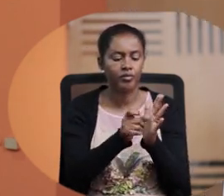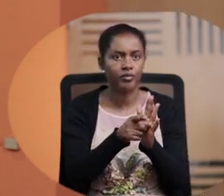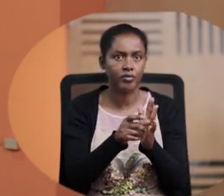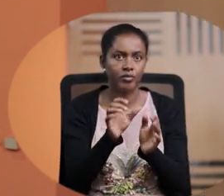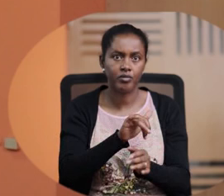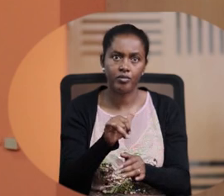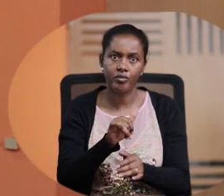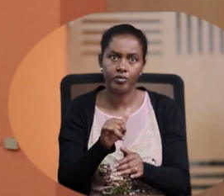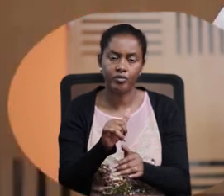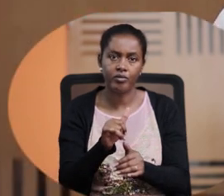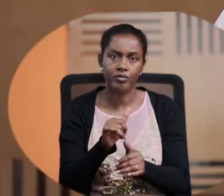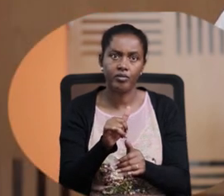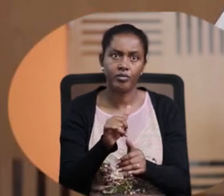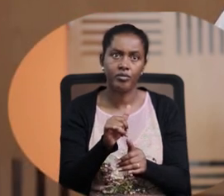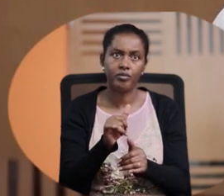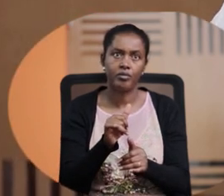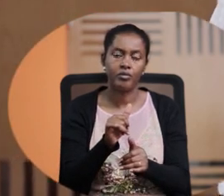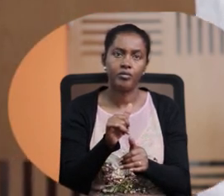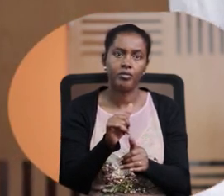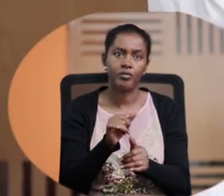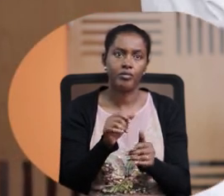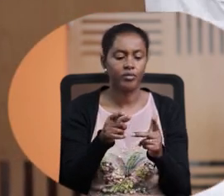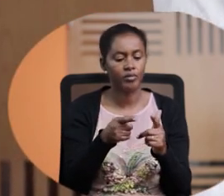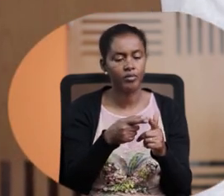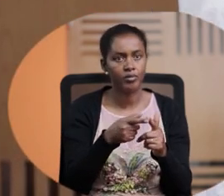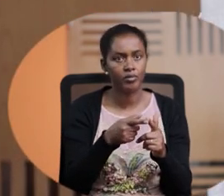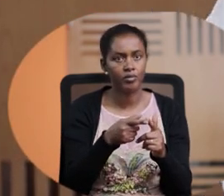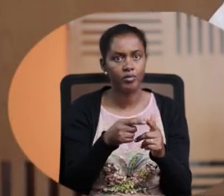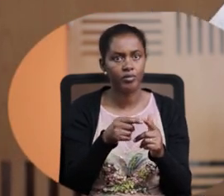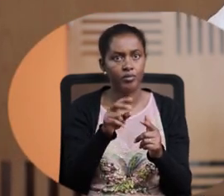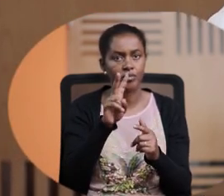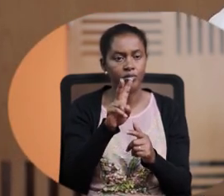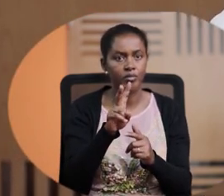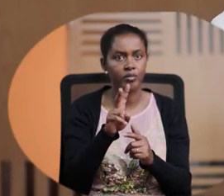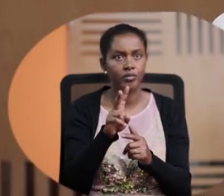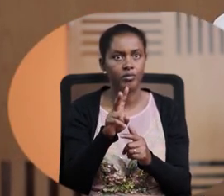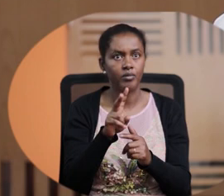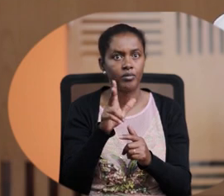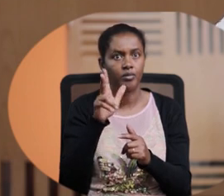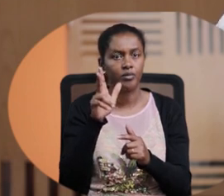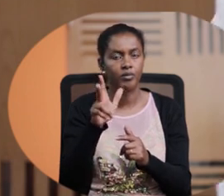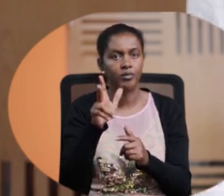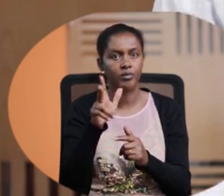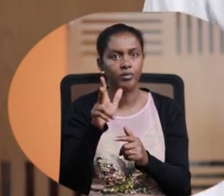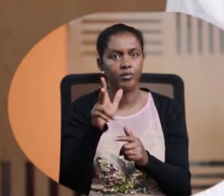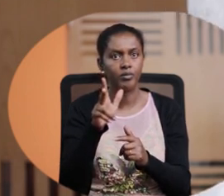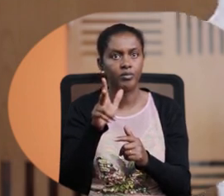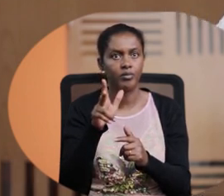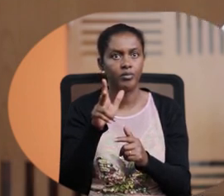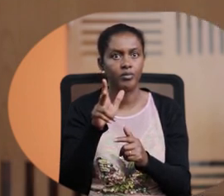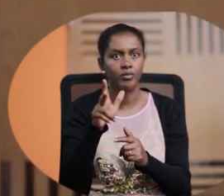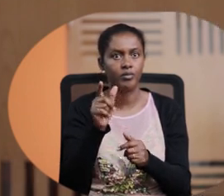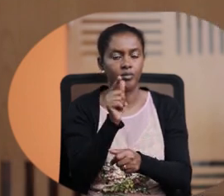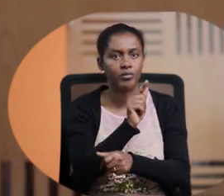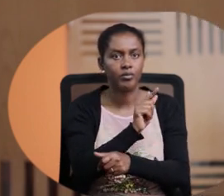toko as amasi lama yojen sakana sarartu gargaramne asiam sadi